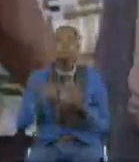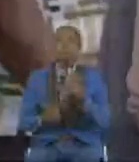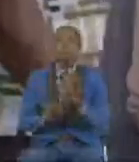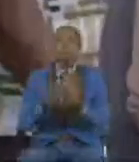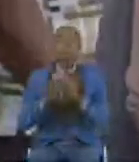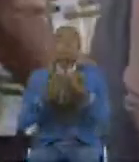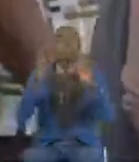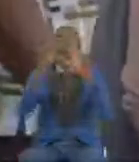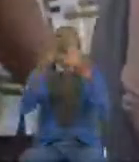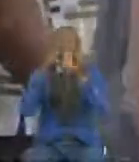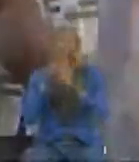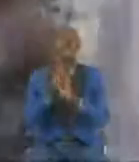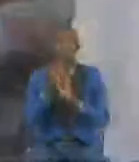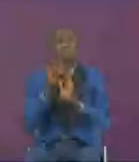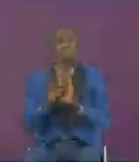grande réalisation,